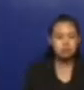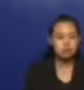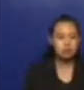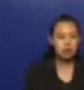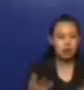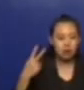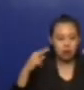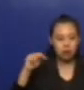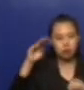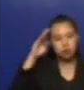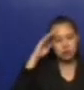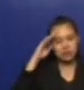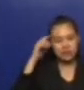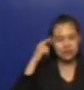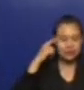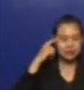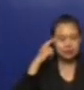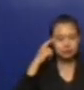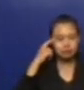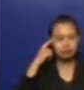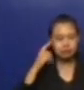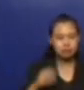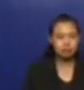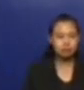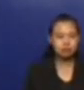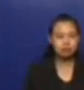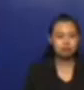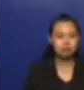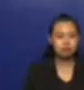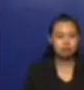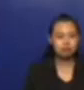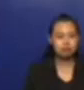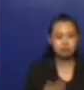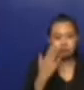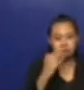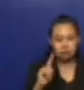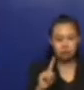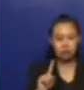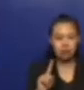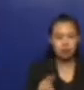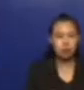ริ่มรู้เพราะกองเชียร์เยอะ